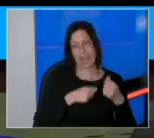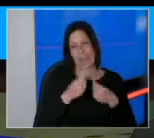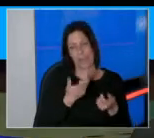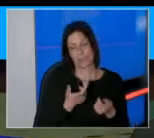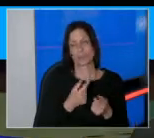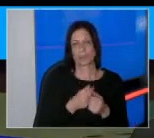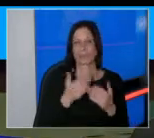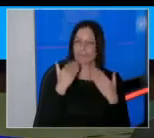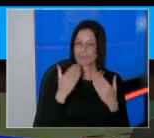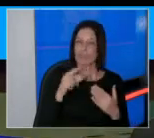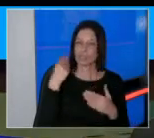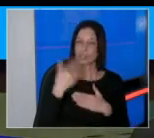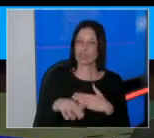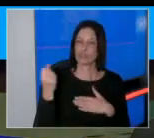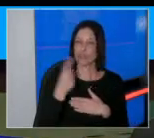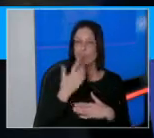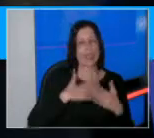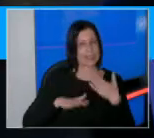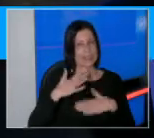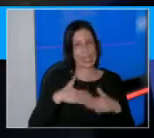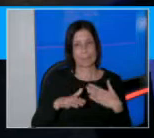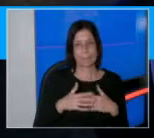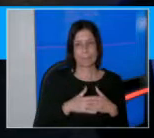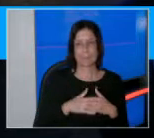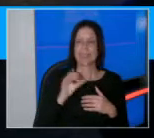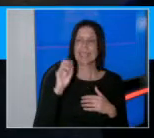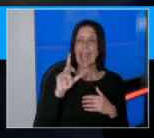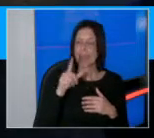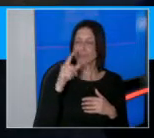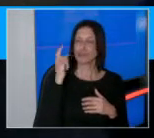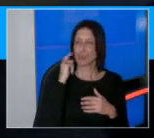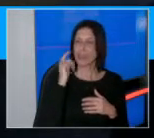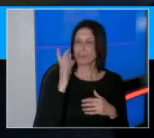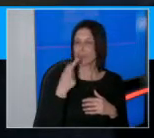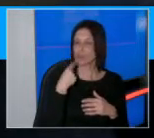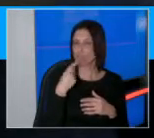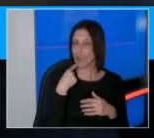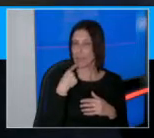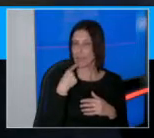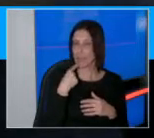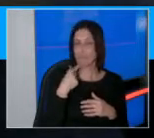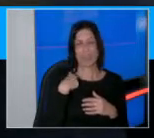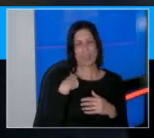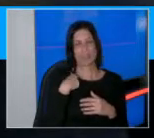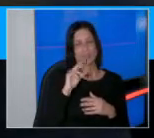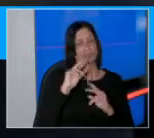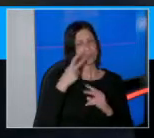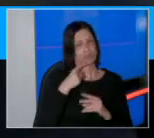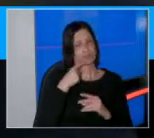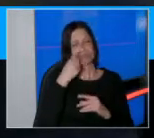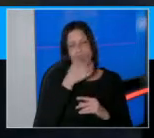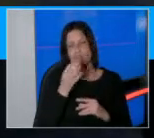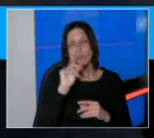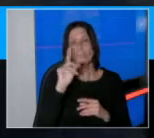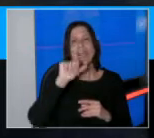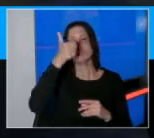מודה לך שיהיה סוף שבוע נעים. תודה רבה לך שהצטרפת אלינו. יעל, את שומעת מה שדוקטור חלבי אומר, והנה אני זורק את זה אלייך. מי